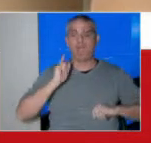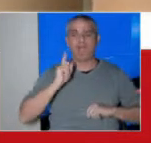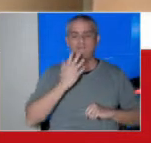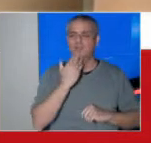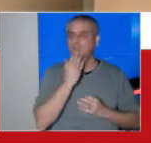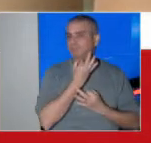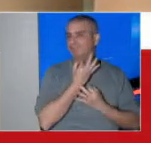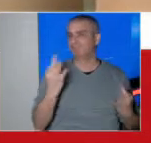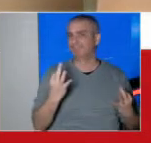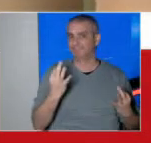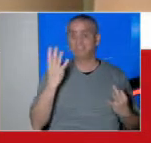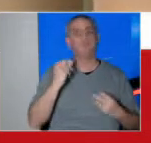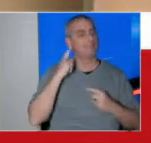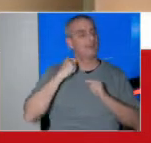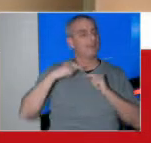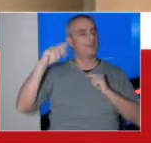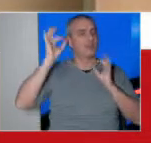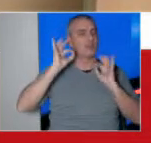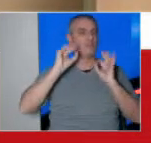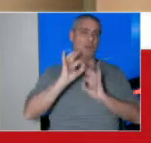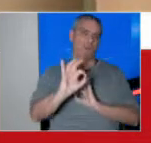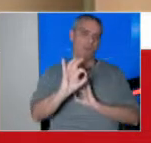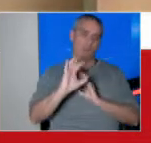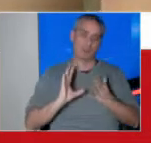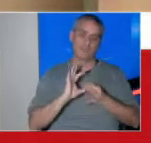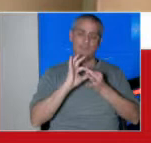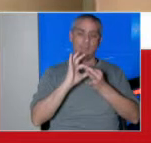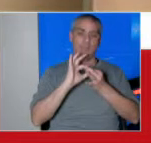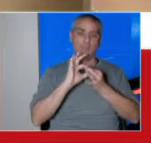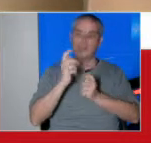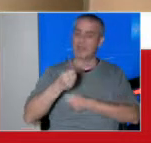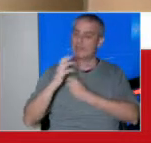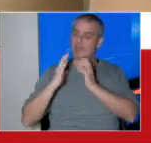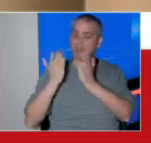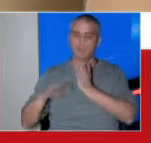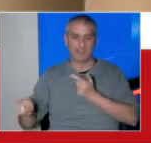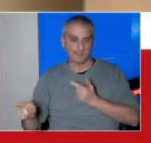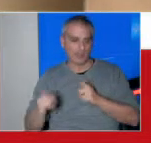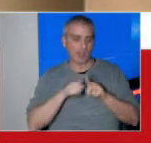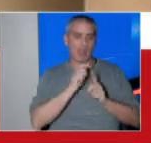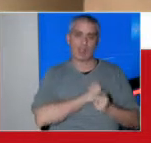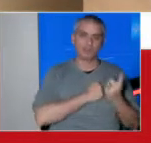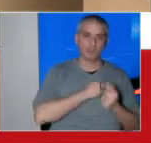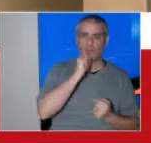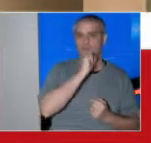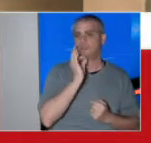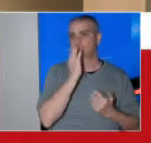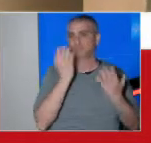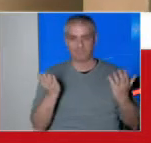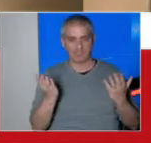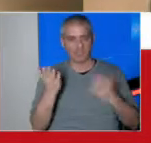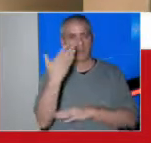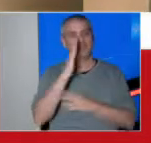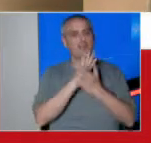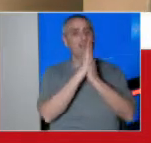עברית נהדרת, ועם התדר המיוחד שלך רזי, שמחבר אותך לחקלאי מן הבקעה, לאח שקול, לזמרת צעירה.